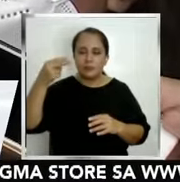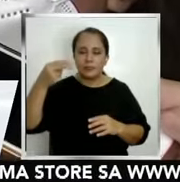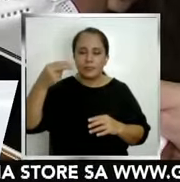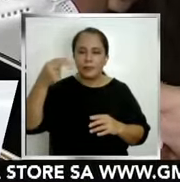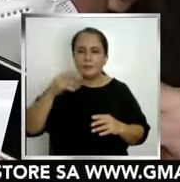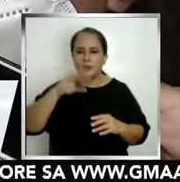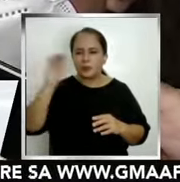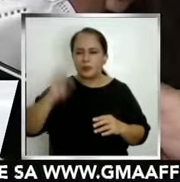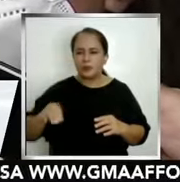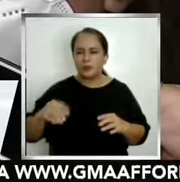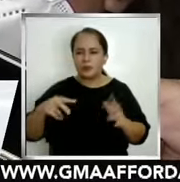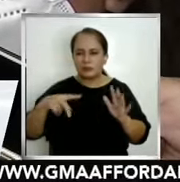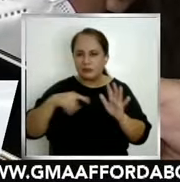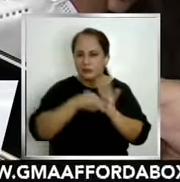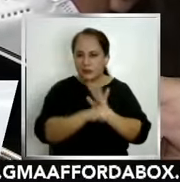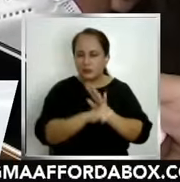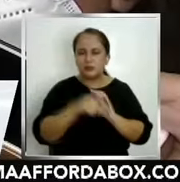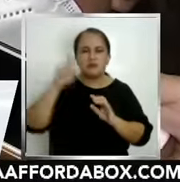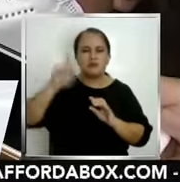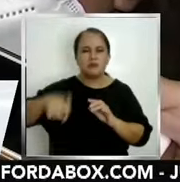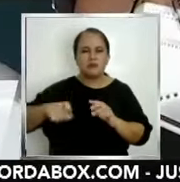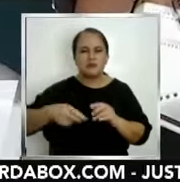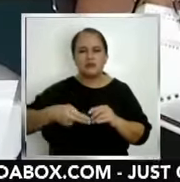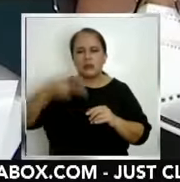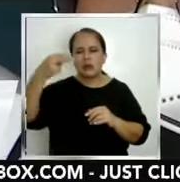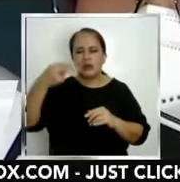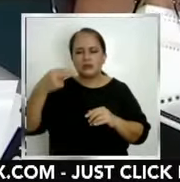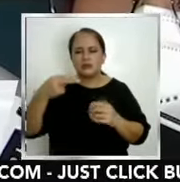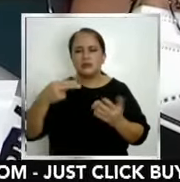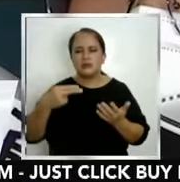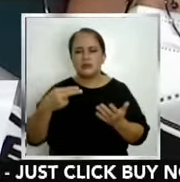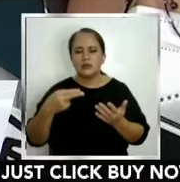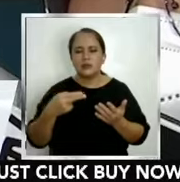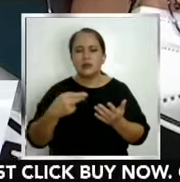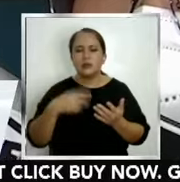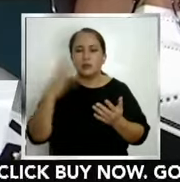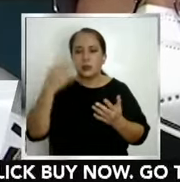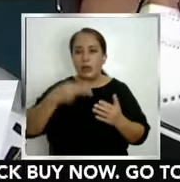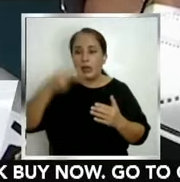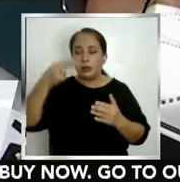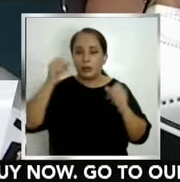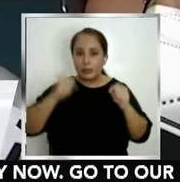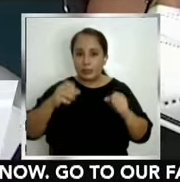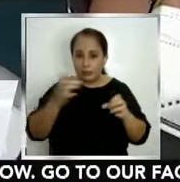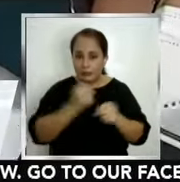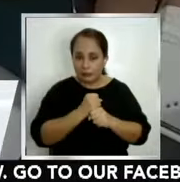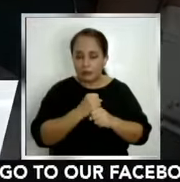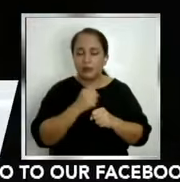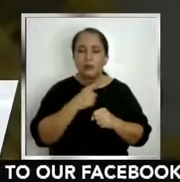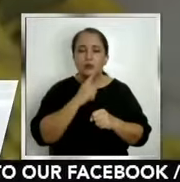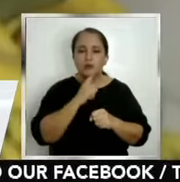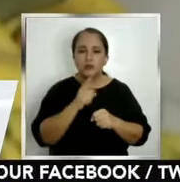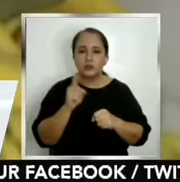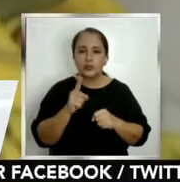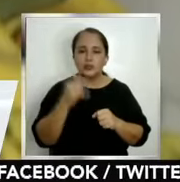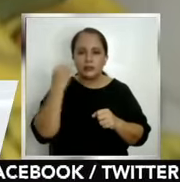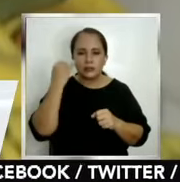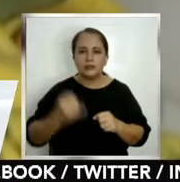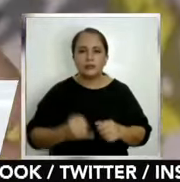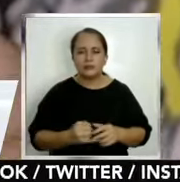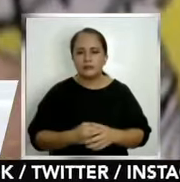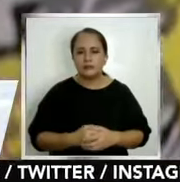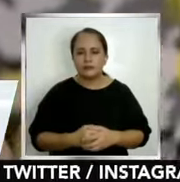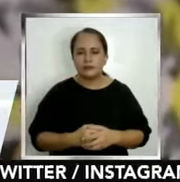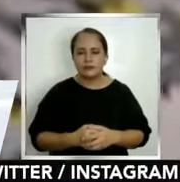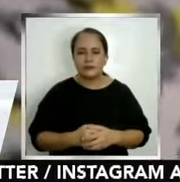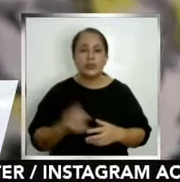infectivity niya, kaya kailangan mas mataas as much as possible. The higher that we can get, that's really the ideal. Lalo na't noong